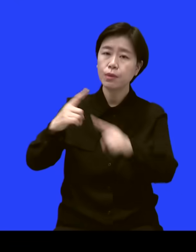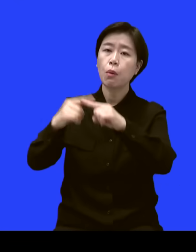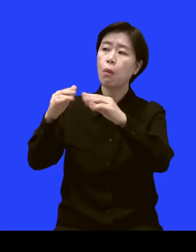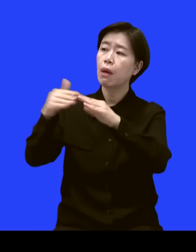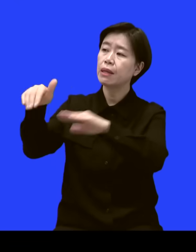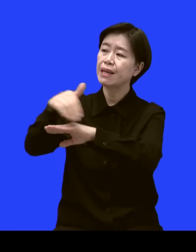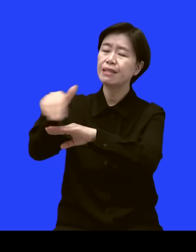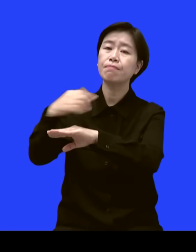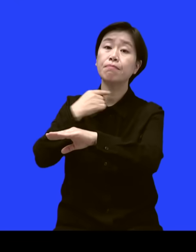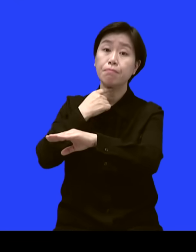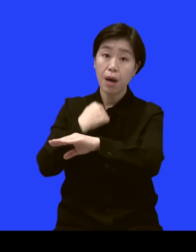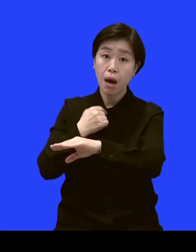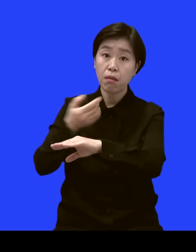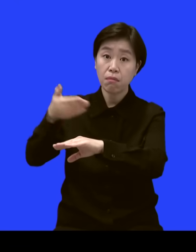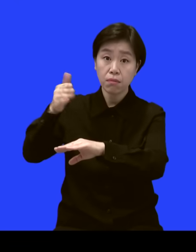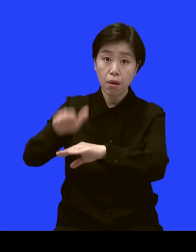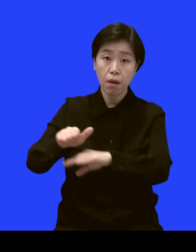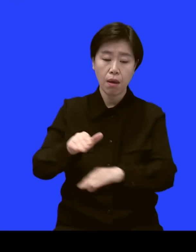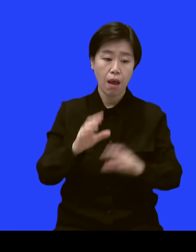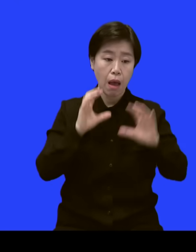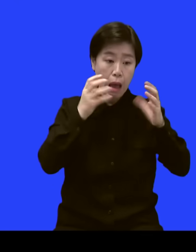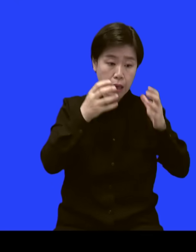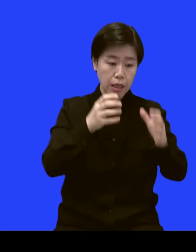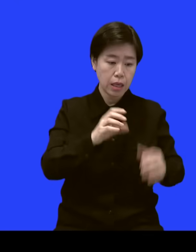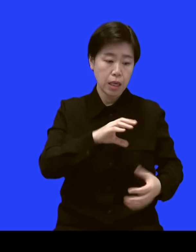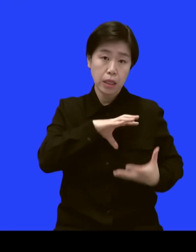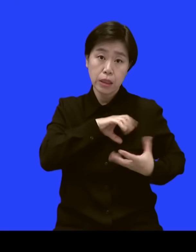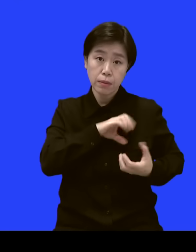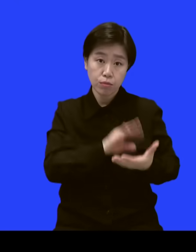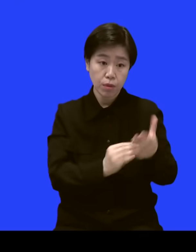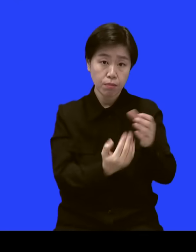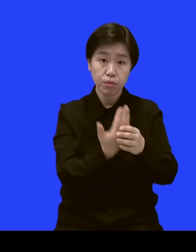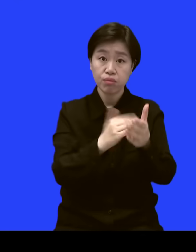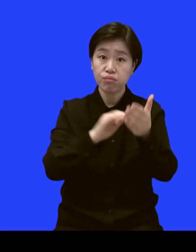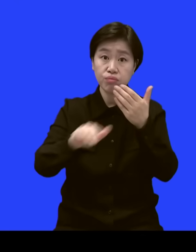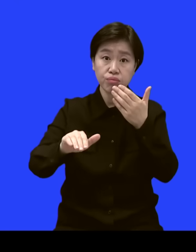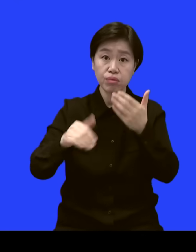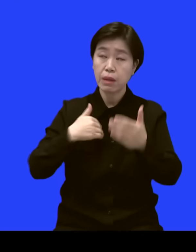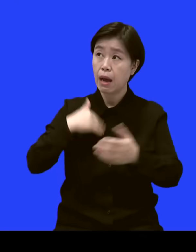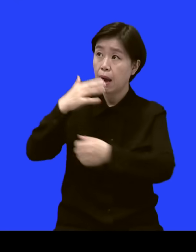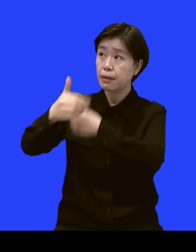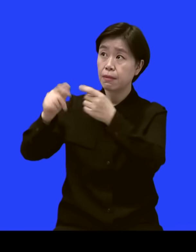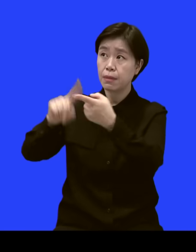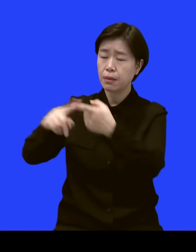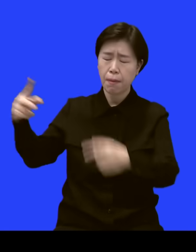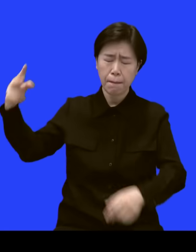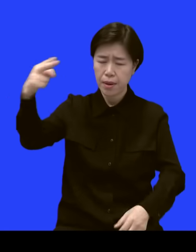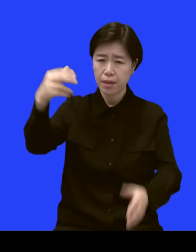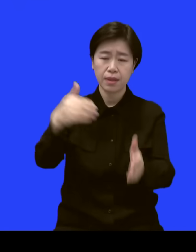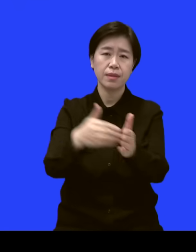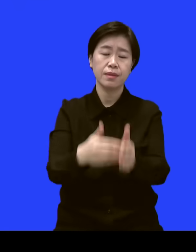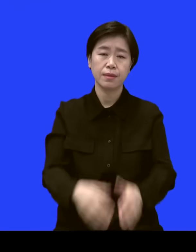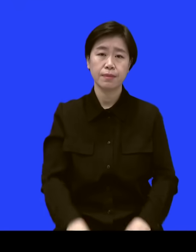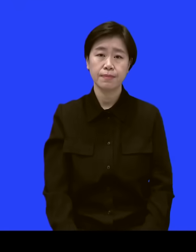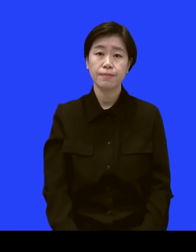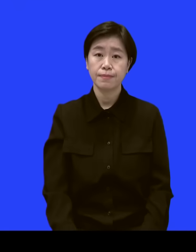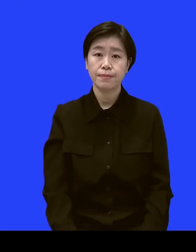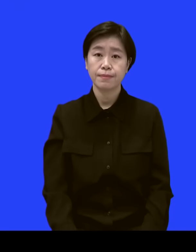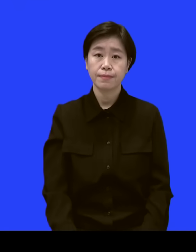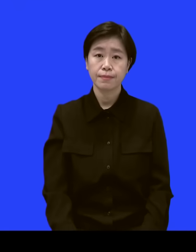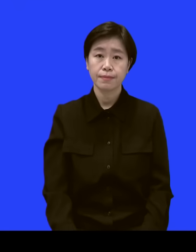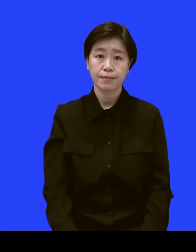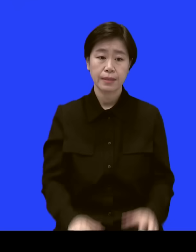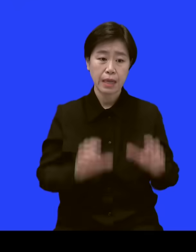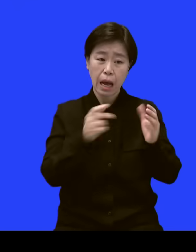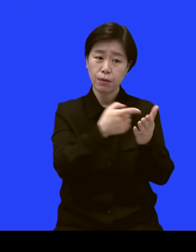이런 하나님이라면 나는 못 믿겠다. 예. 그렇게 딱 결심을 했던 것 같아요. 그래도 아이가 수술을 하고